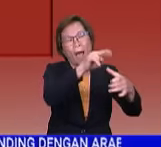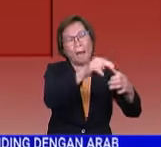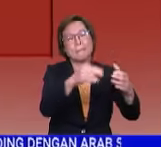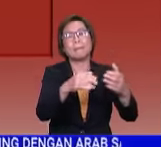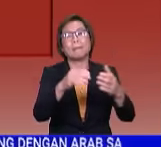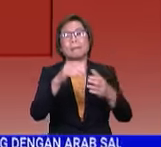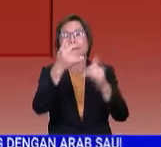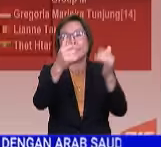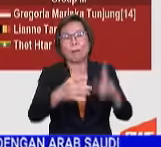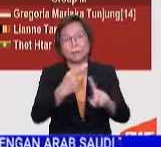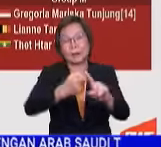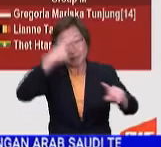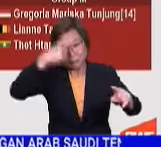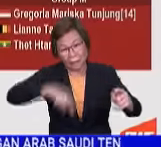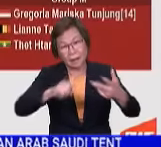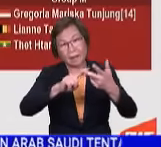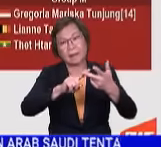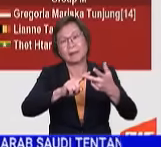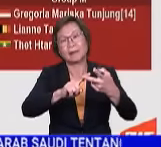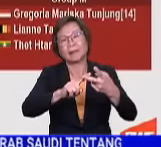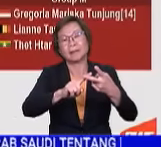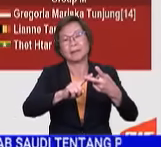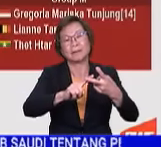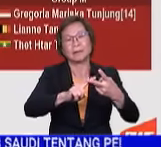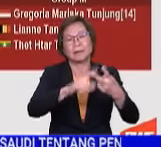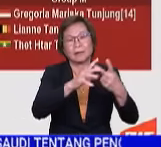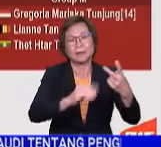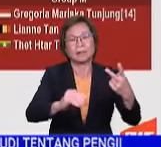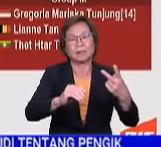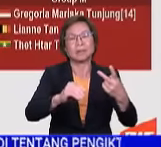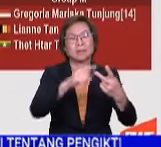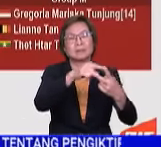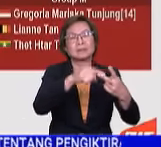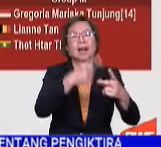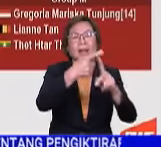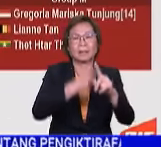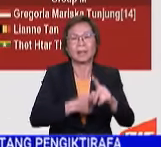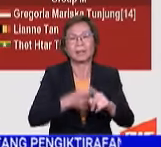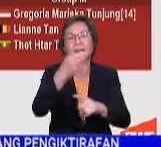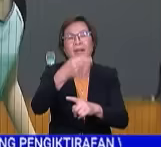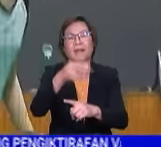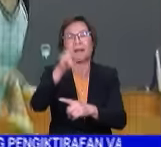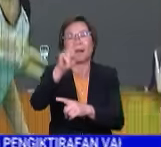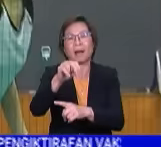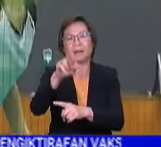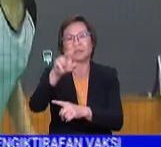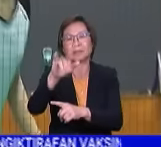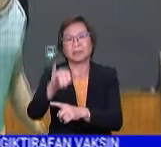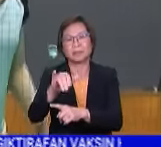pilihan kelima dari Thailand, Ratchano Intanon dan Laura Sarosi dari Hungary.